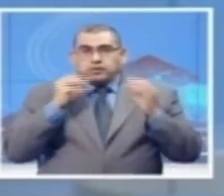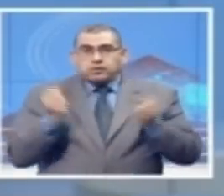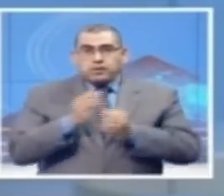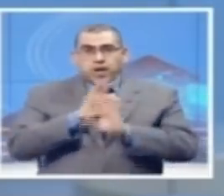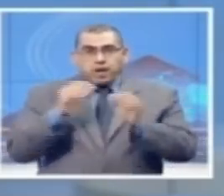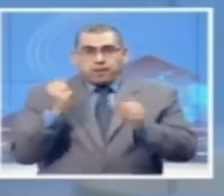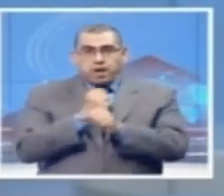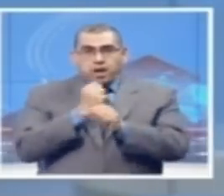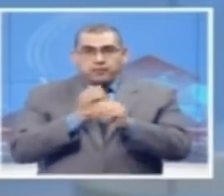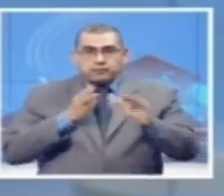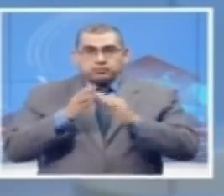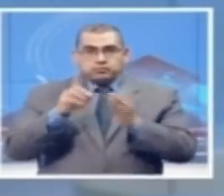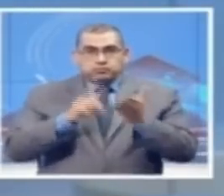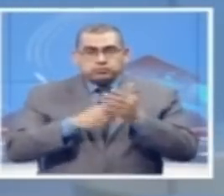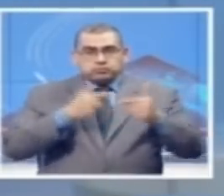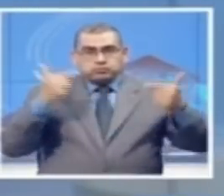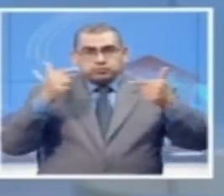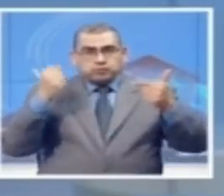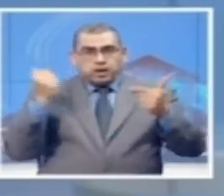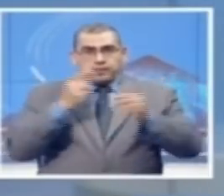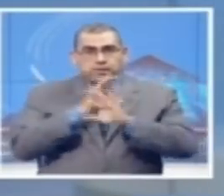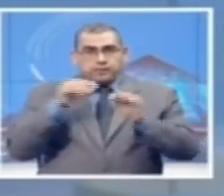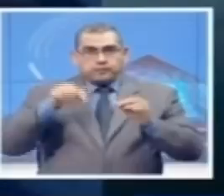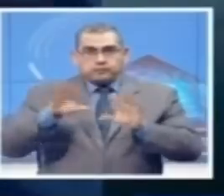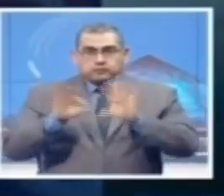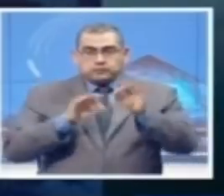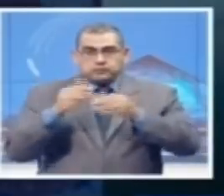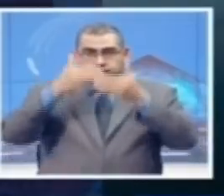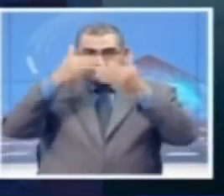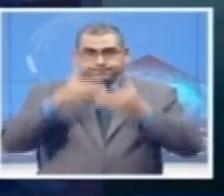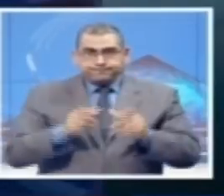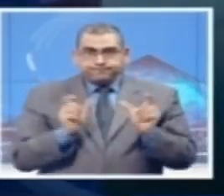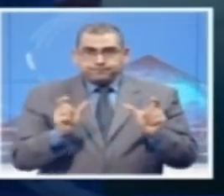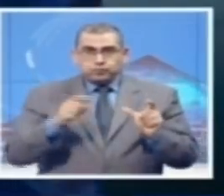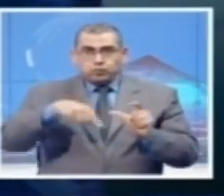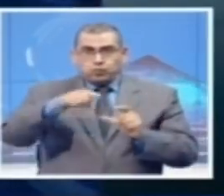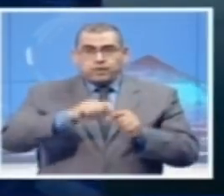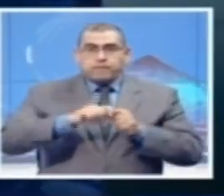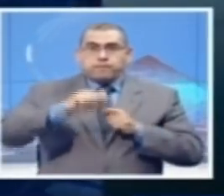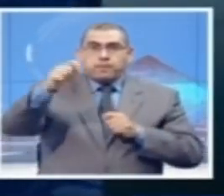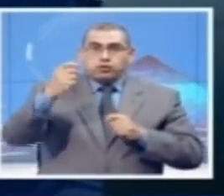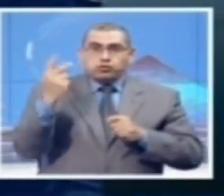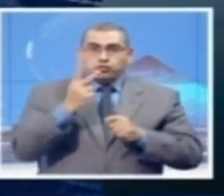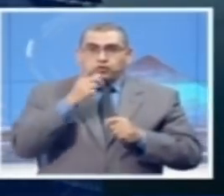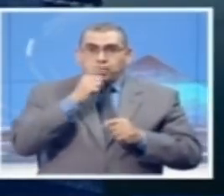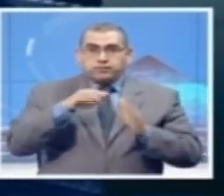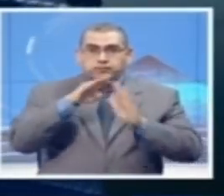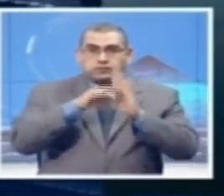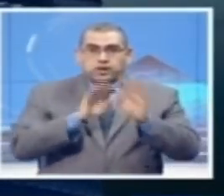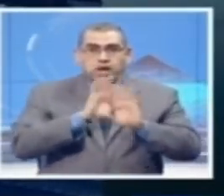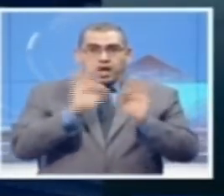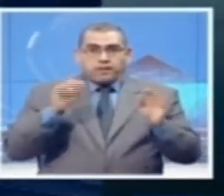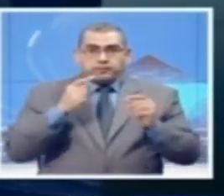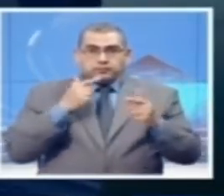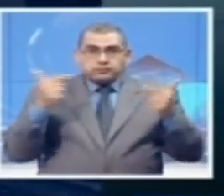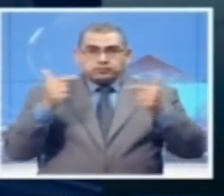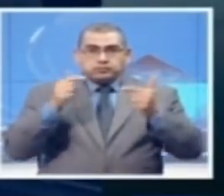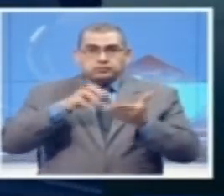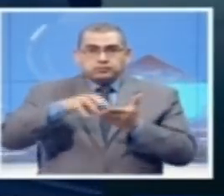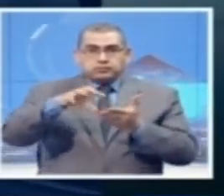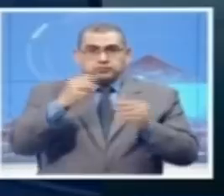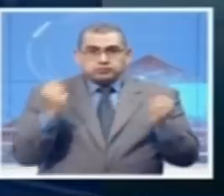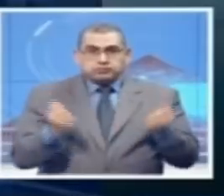من الأنشطة ذات الطابع القتالي، تضمنت تشكيل ستائر الحراسة القريبة والبعيدة مع تنظيم جميع أنواع الدفاعات عن